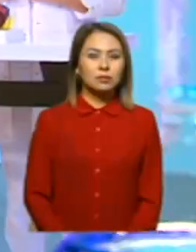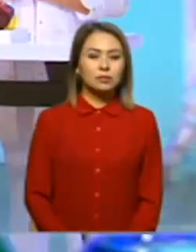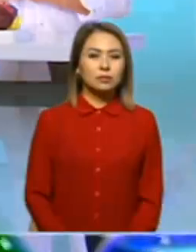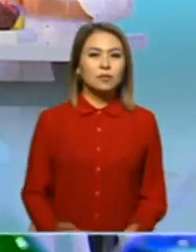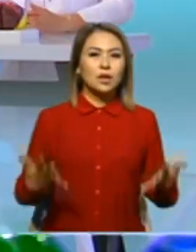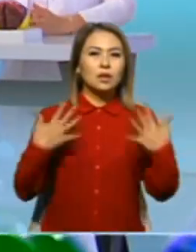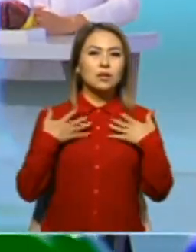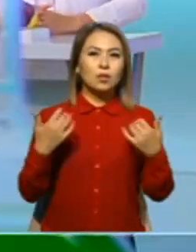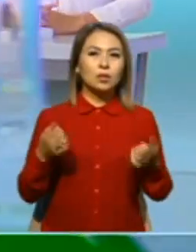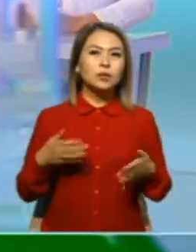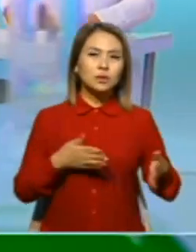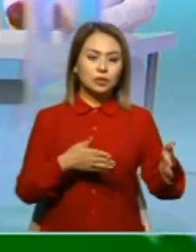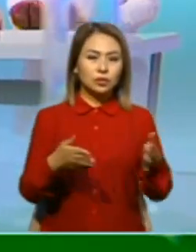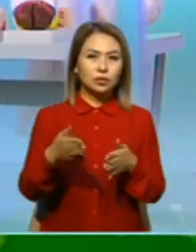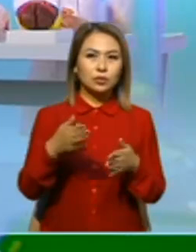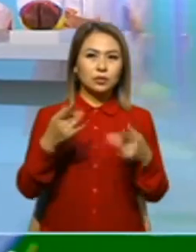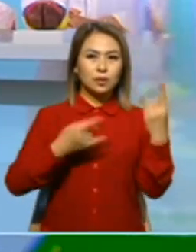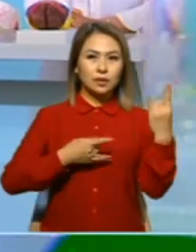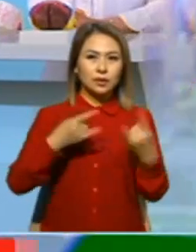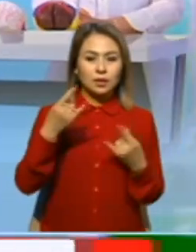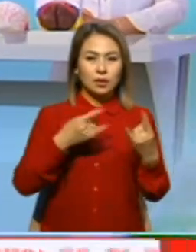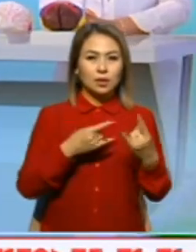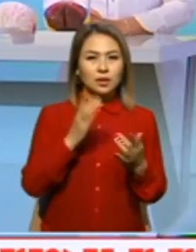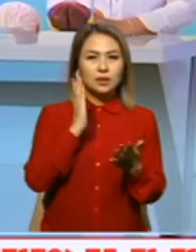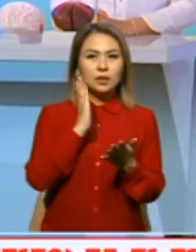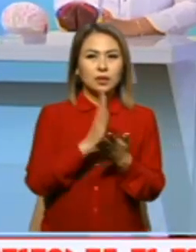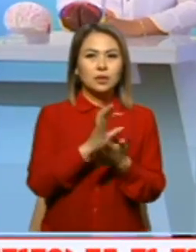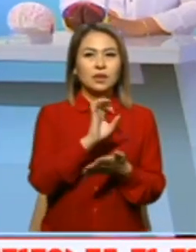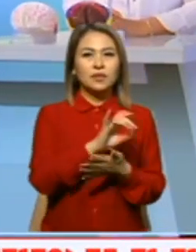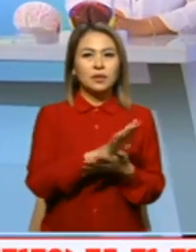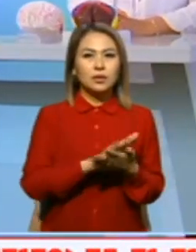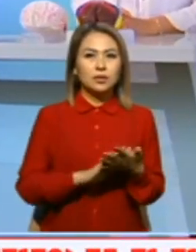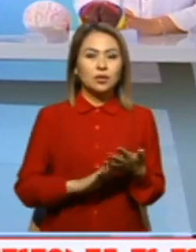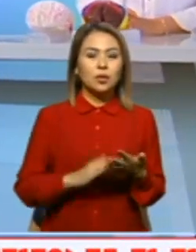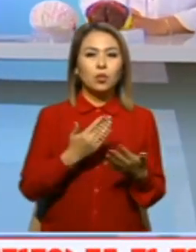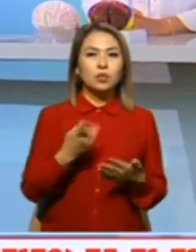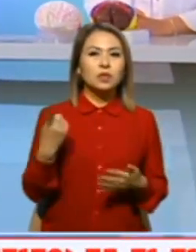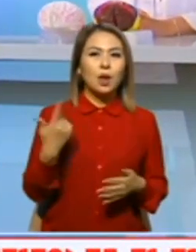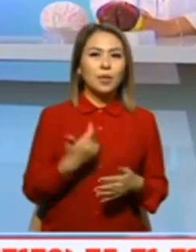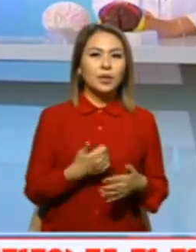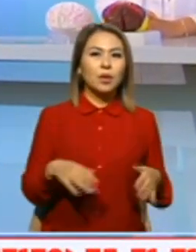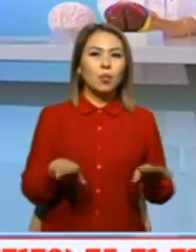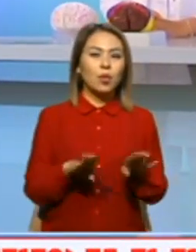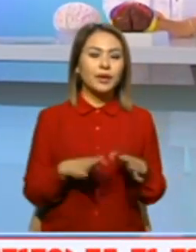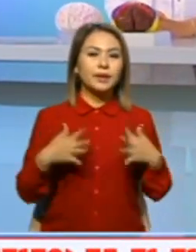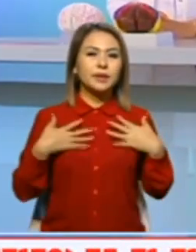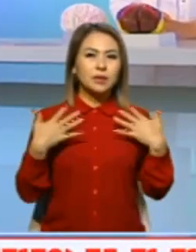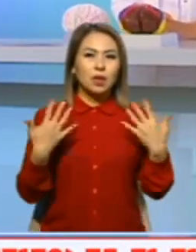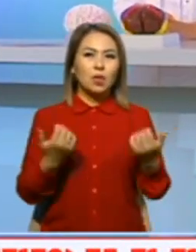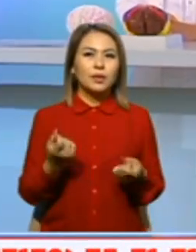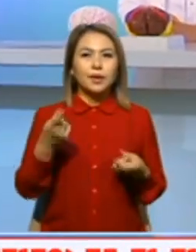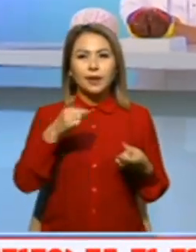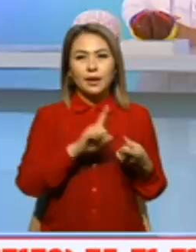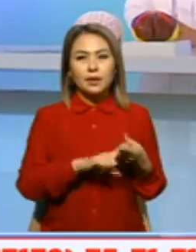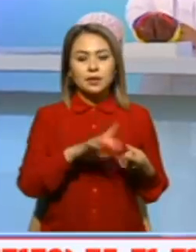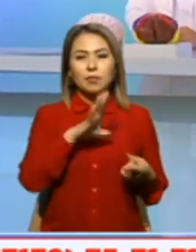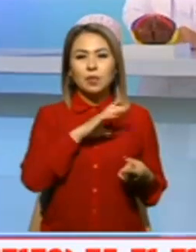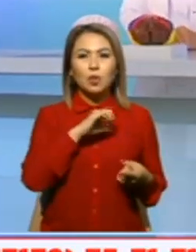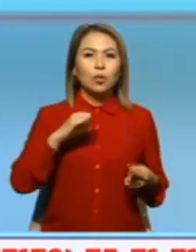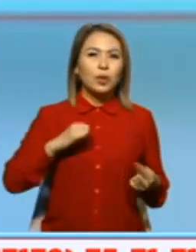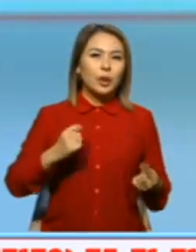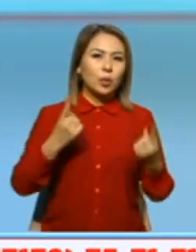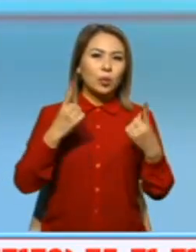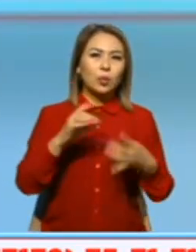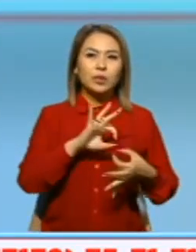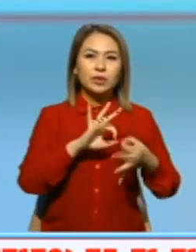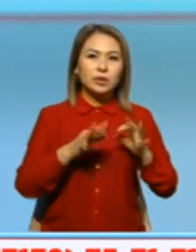Саулыққа жол іздейтін теледәрігер тікелей эфирде жұмысын жалғастырады. Біз осы апта бойы балалардың денсаулығына қатысты ең өзекті